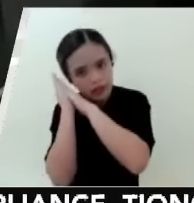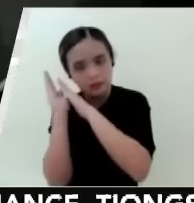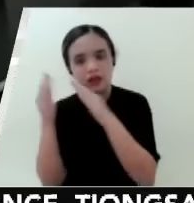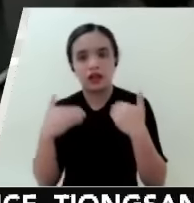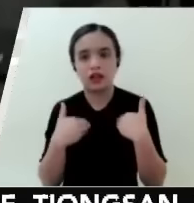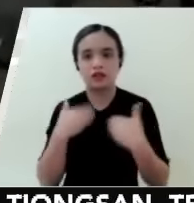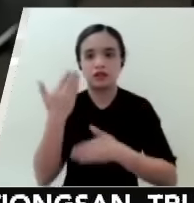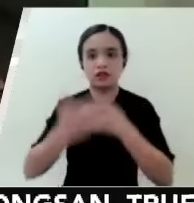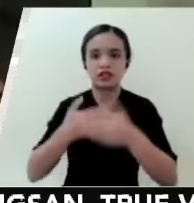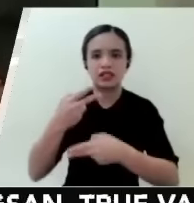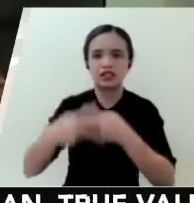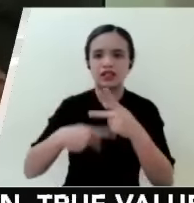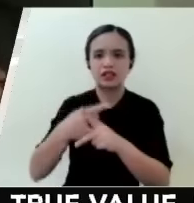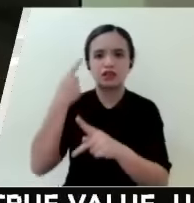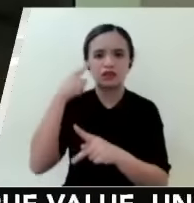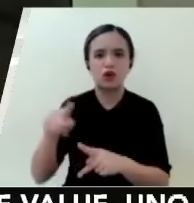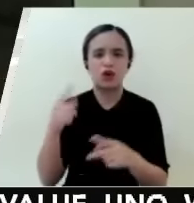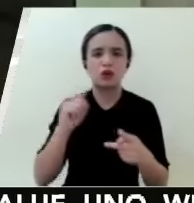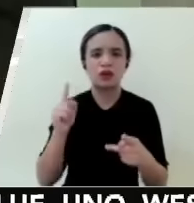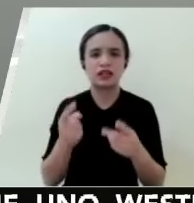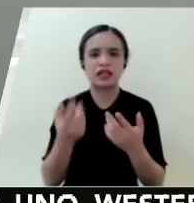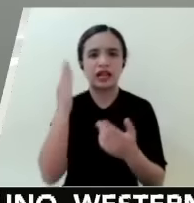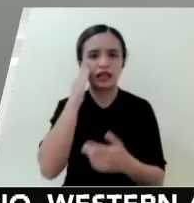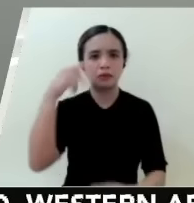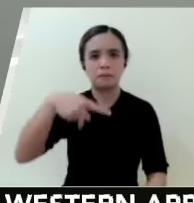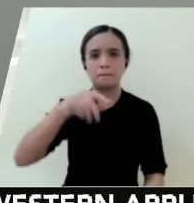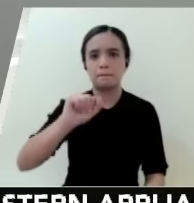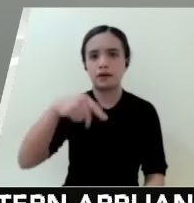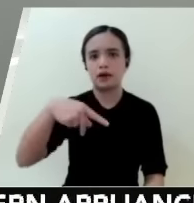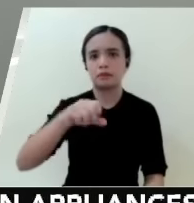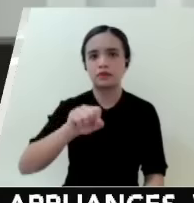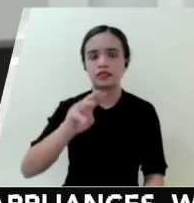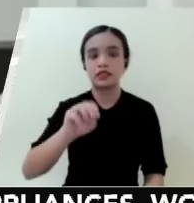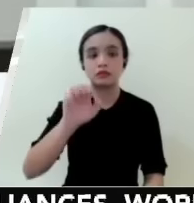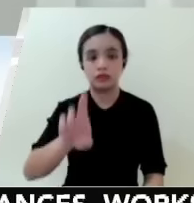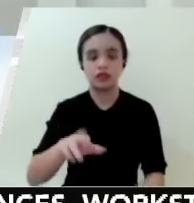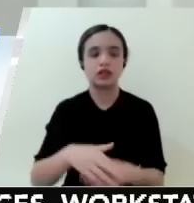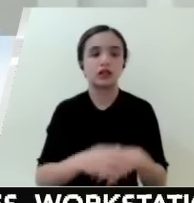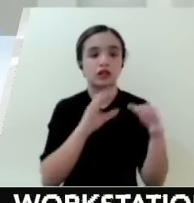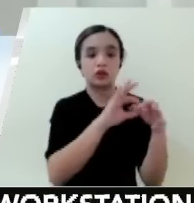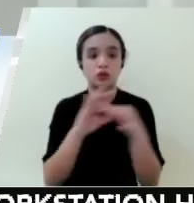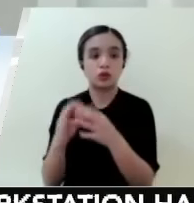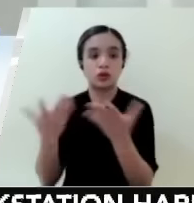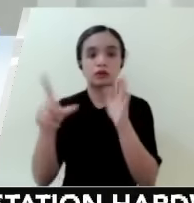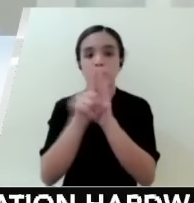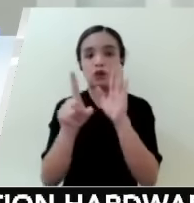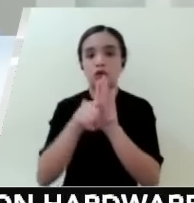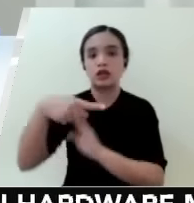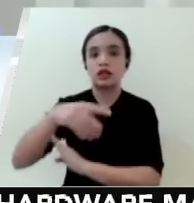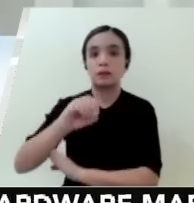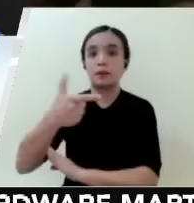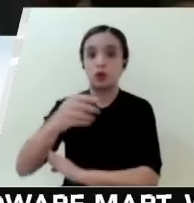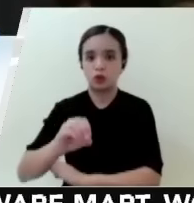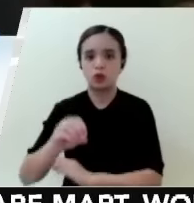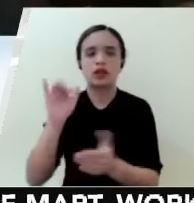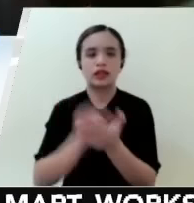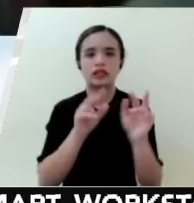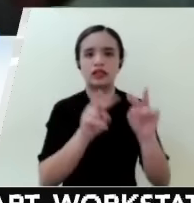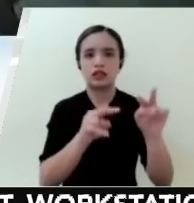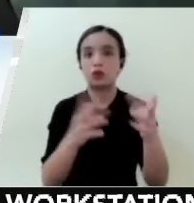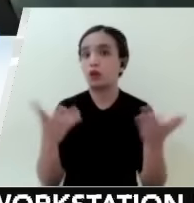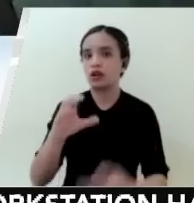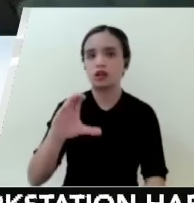parang pang-pap smear. Ang illegal na clinic na ito, konektado raw sa isang illegal na pogo sa Calabar Zone na binabantayan ng NBI. Meron